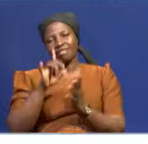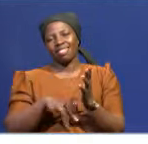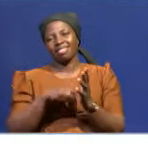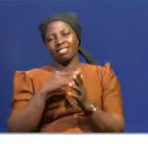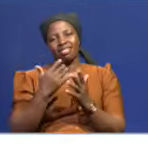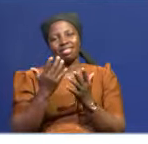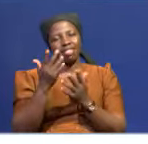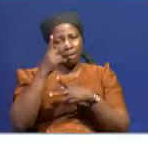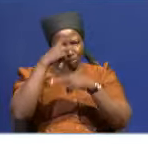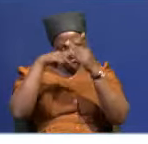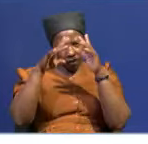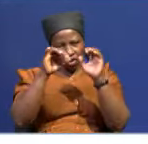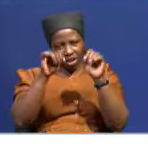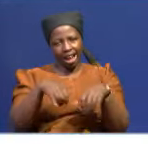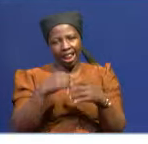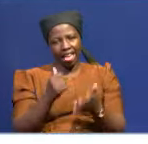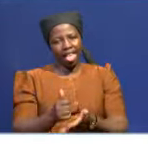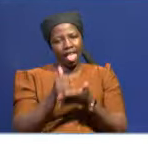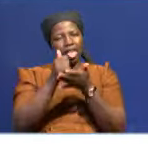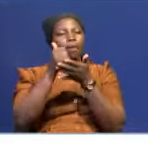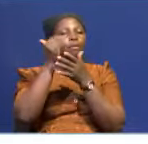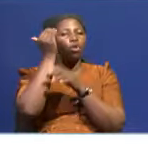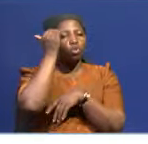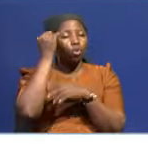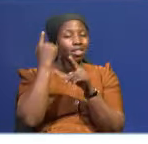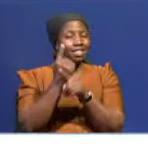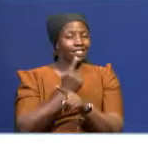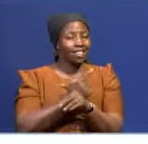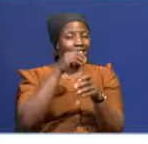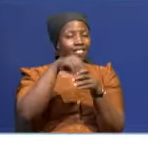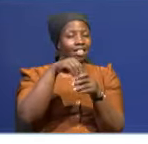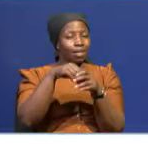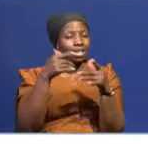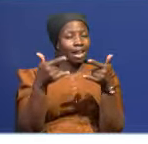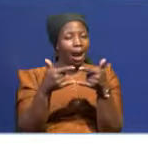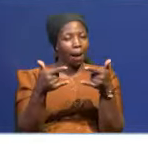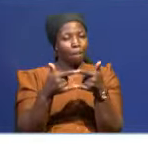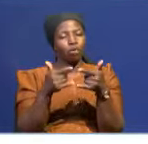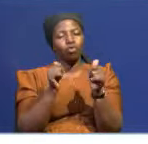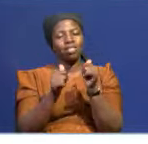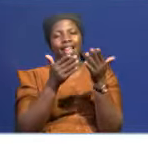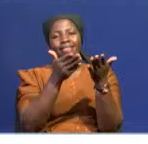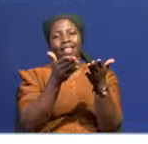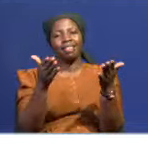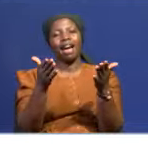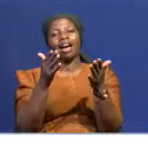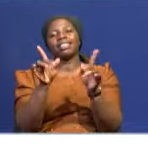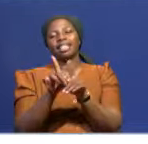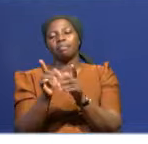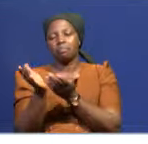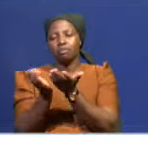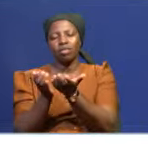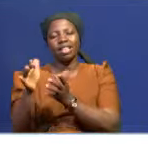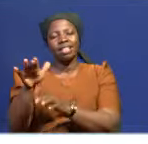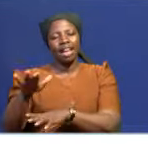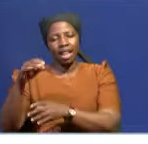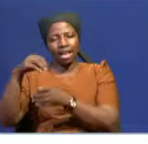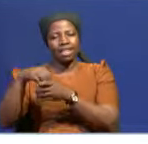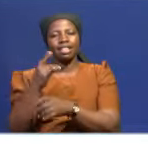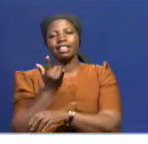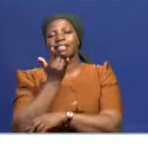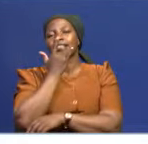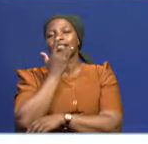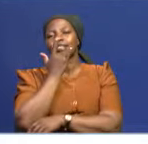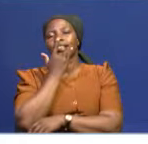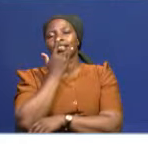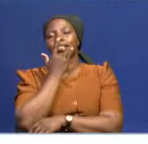nyingi zilizoko na za uwekezaji na katika masuala ya biashara katika eneo la Nyanza. Kwa habari hizi na nyinginezo, huu